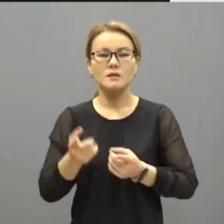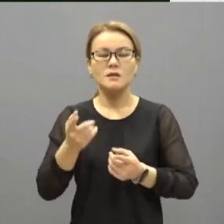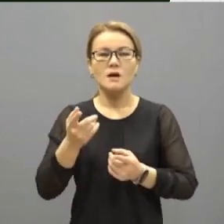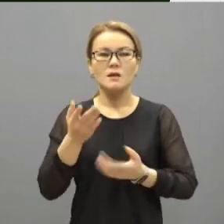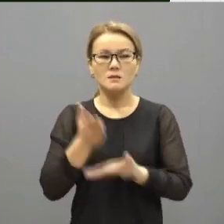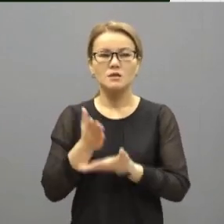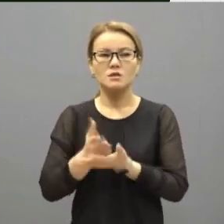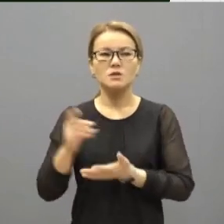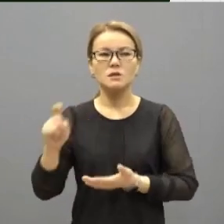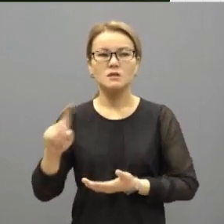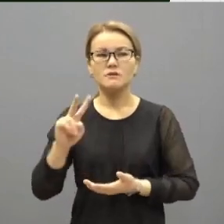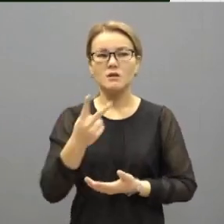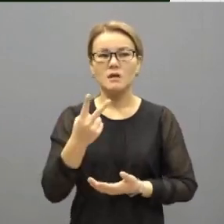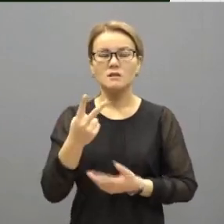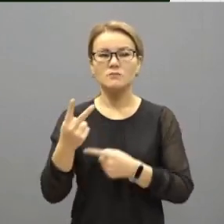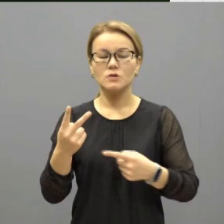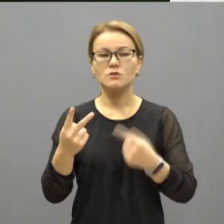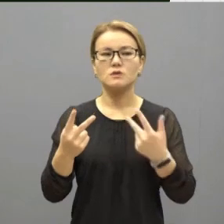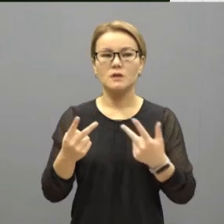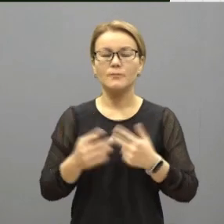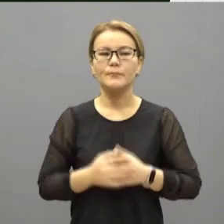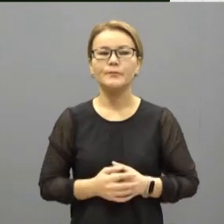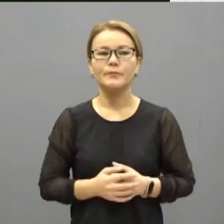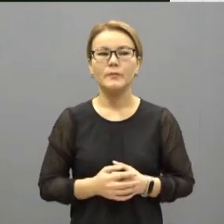выражение x в квадрате минус 3.